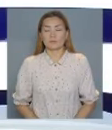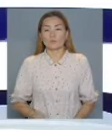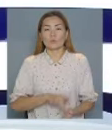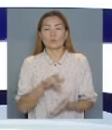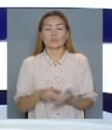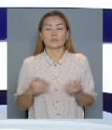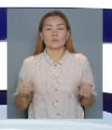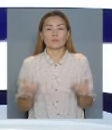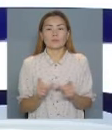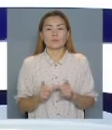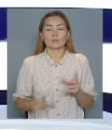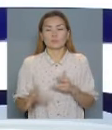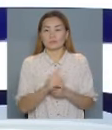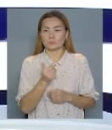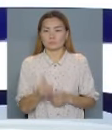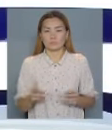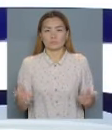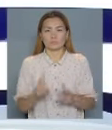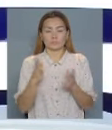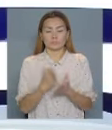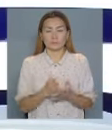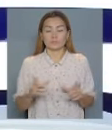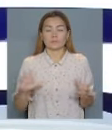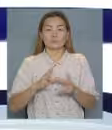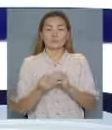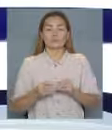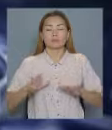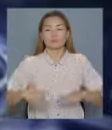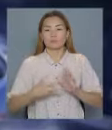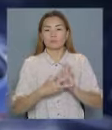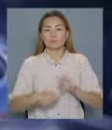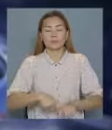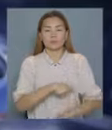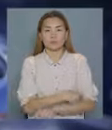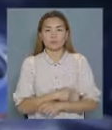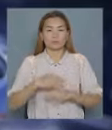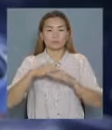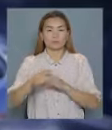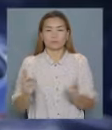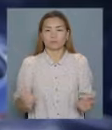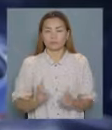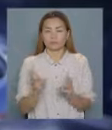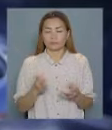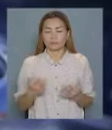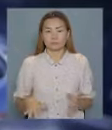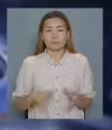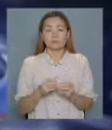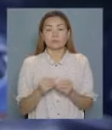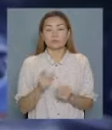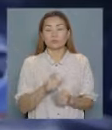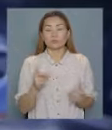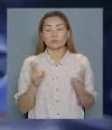Қаладағы ірі сауда нүктелерінің бірі отқа оранды. Салдарынан нысанның 800 шаршы метр төбе жабындысы өртеніп кетті. Абырой